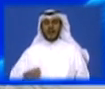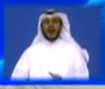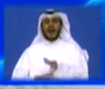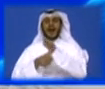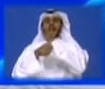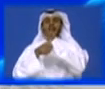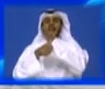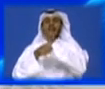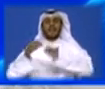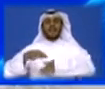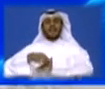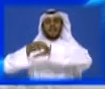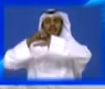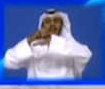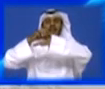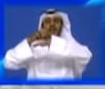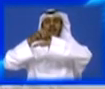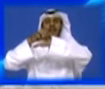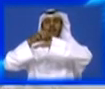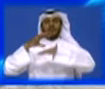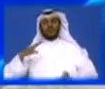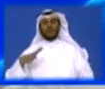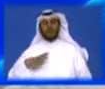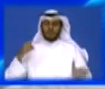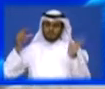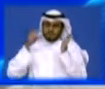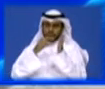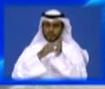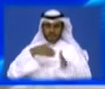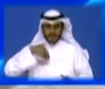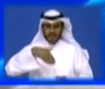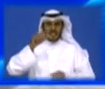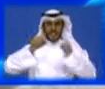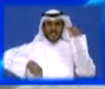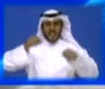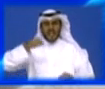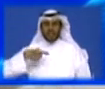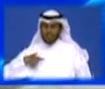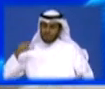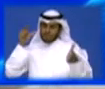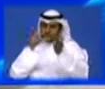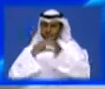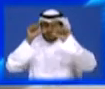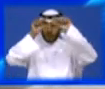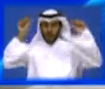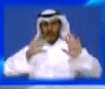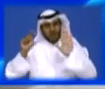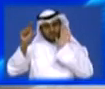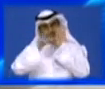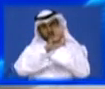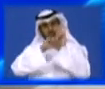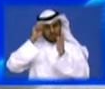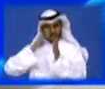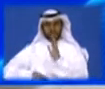2015 وقال الشيخ محمد العبد الله في تصريح لوكاله الانباء الكويتيه عقب الاجتماع الاسبوعي لمجلس